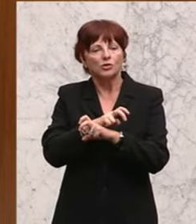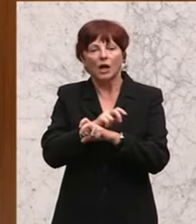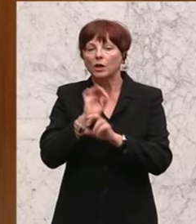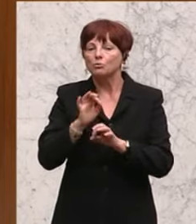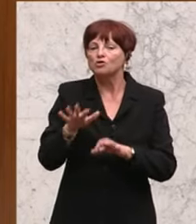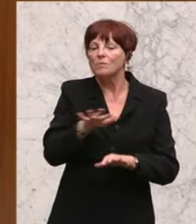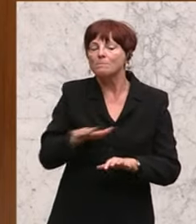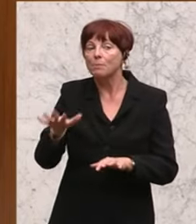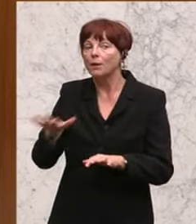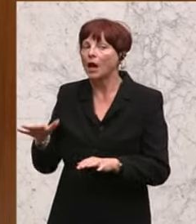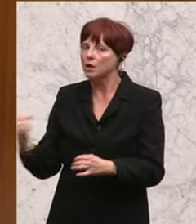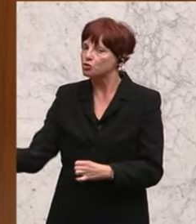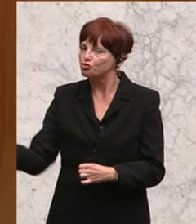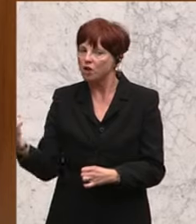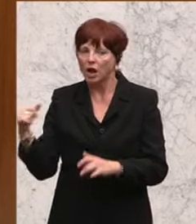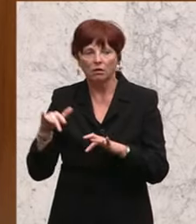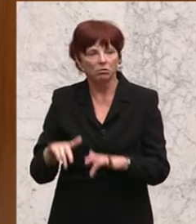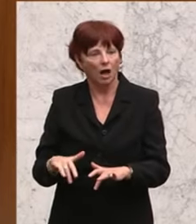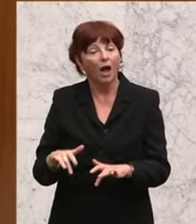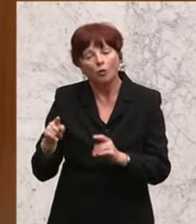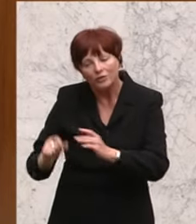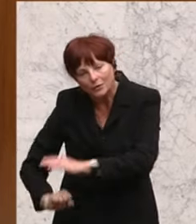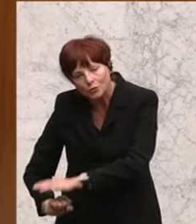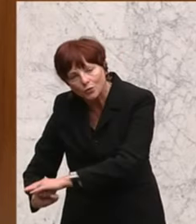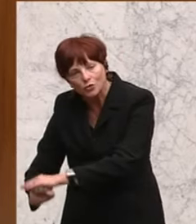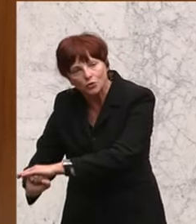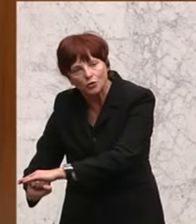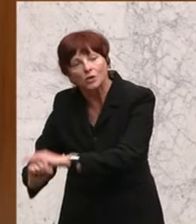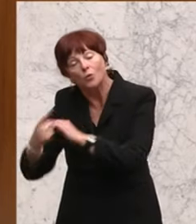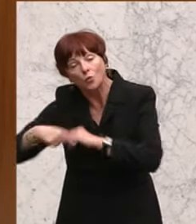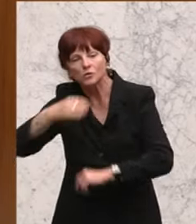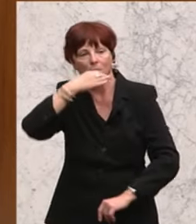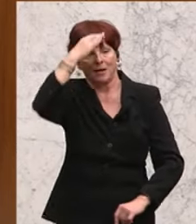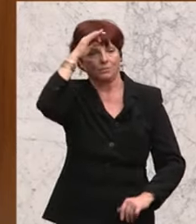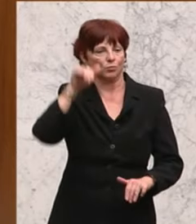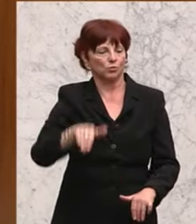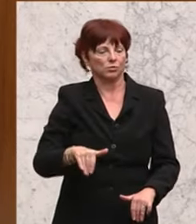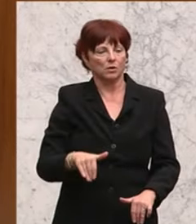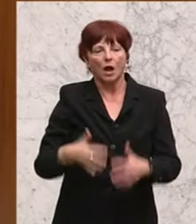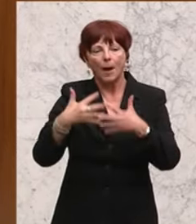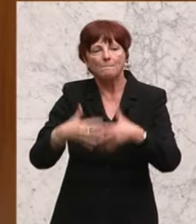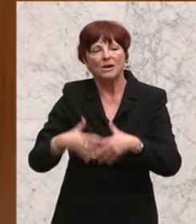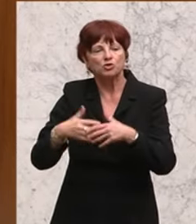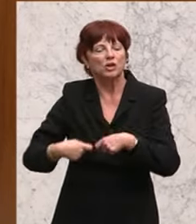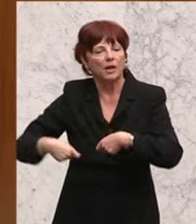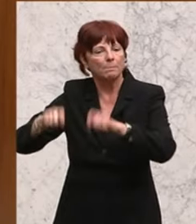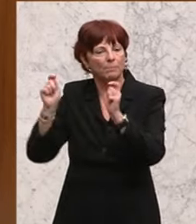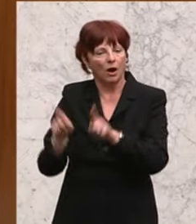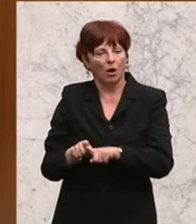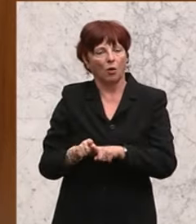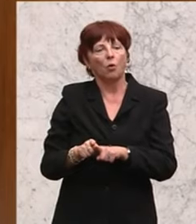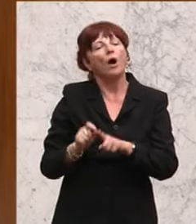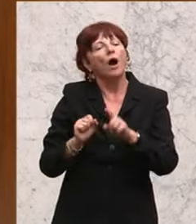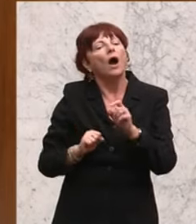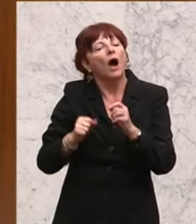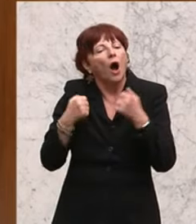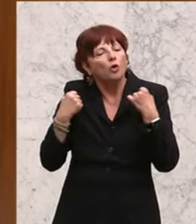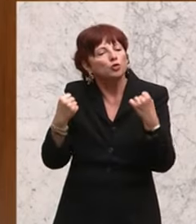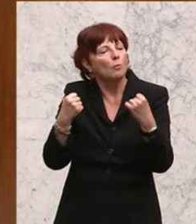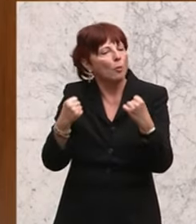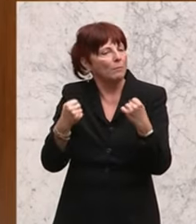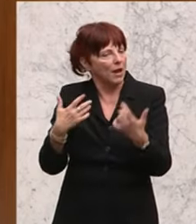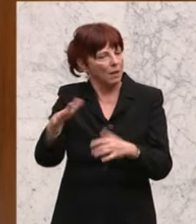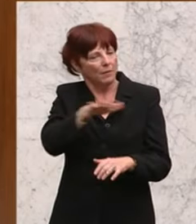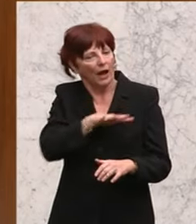Stärken haben und diese Stärken zu stärken, das muss unser Bild sein. Das ist der Maschinenbau zum Beispiel, das ist der Automotive-Sektor, das ist